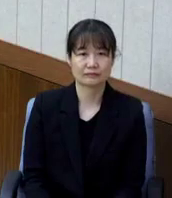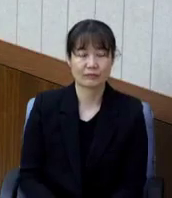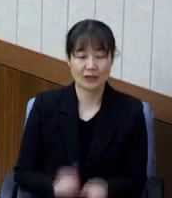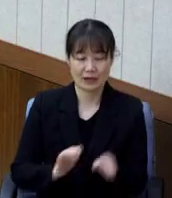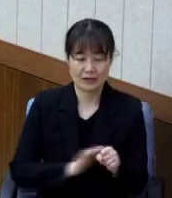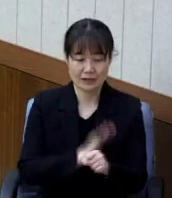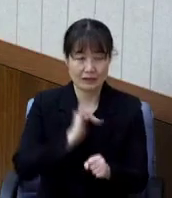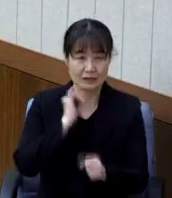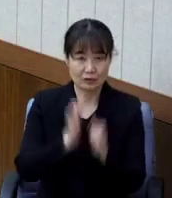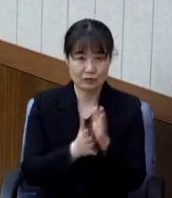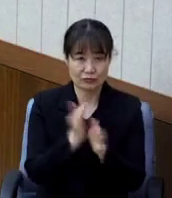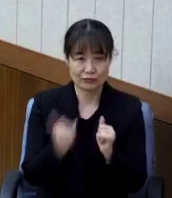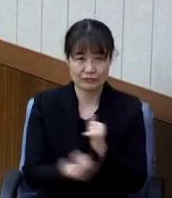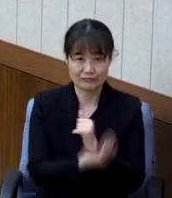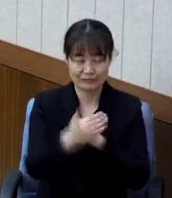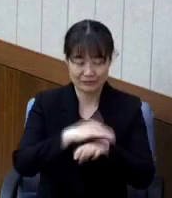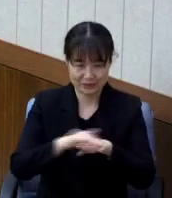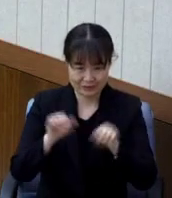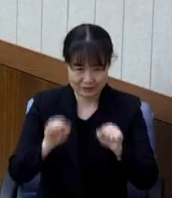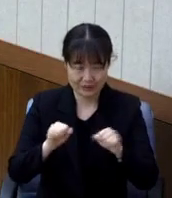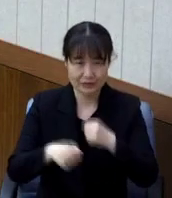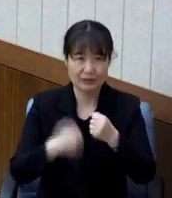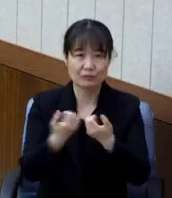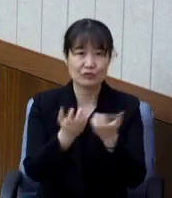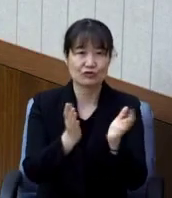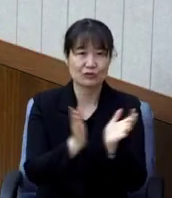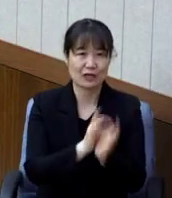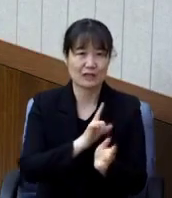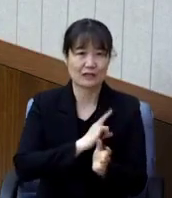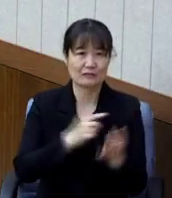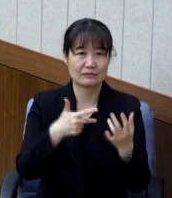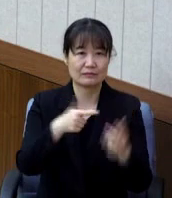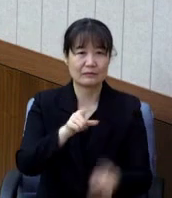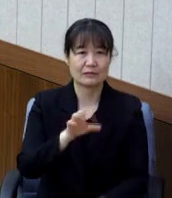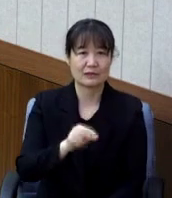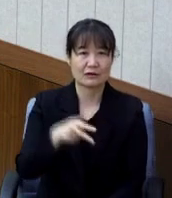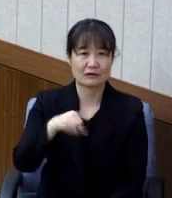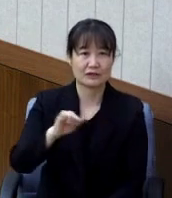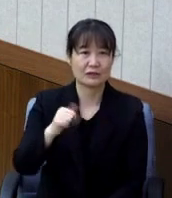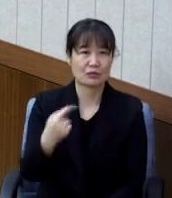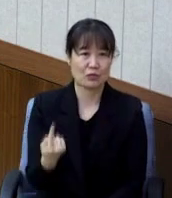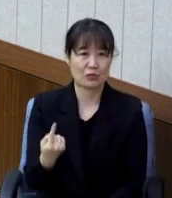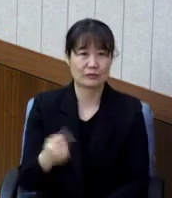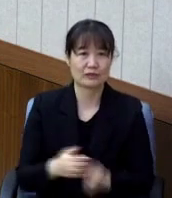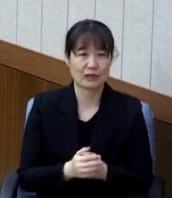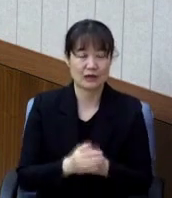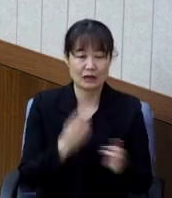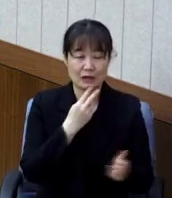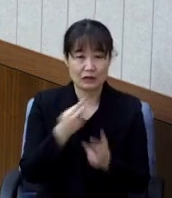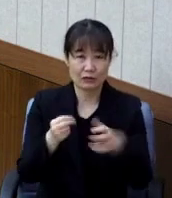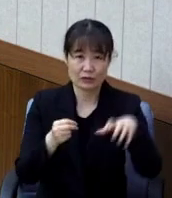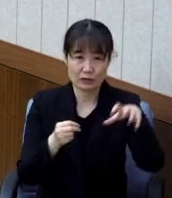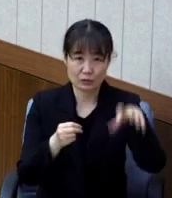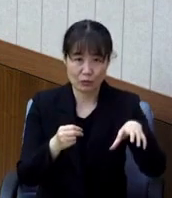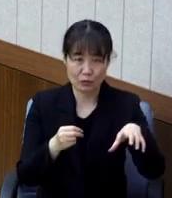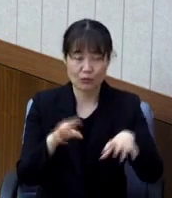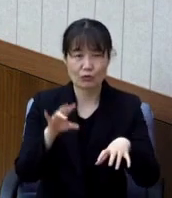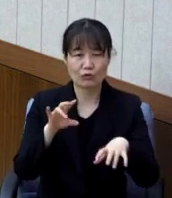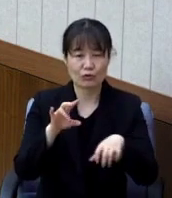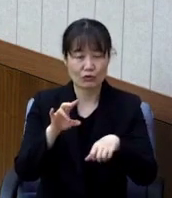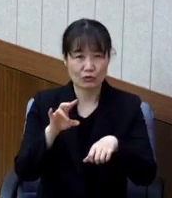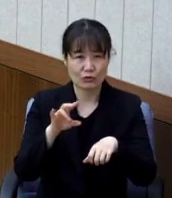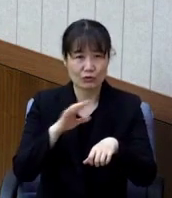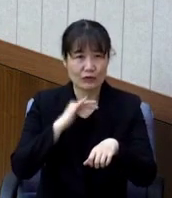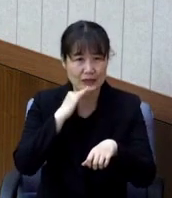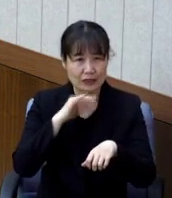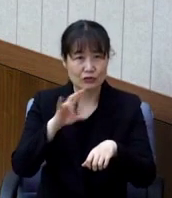사랑하는 의정부 시민 여러분 안녕하십니까? 더불어민주당 정진호 의원입니다. 경기도 24살 청년의 연 100만